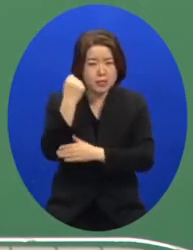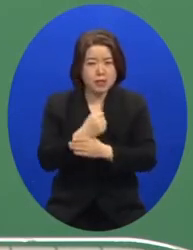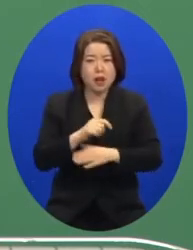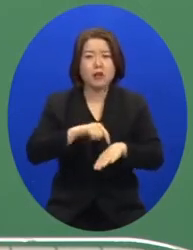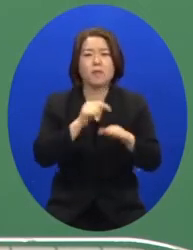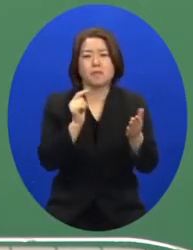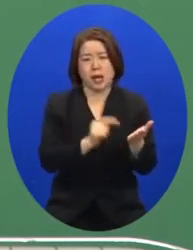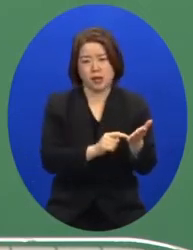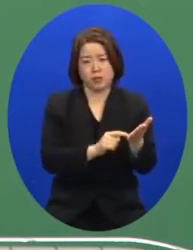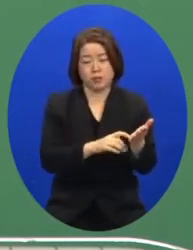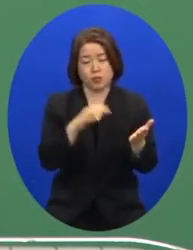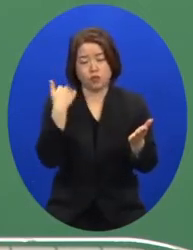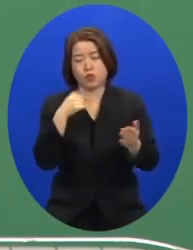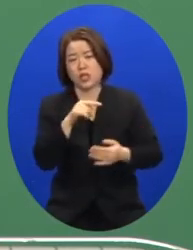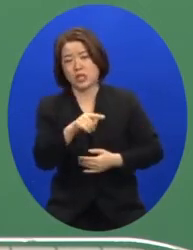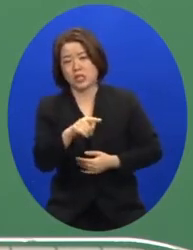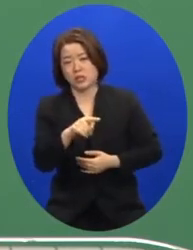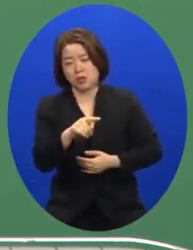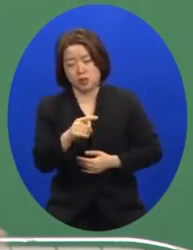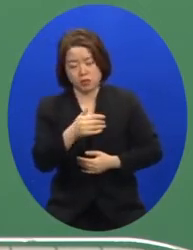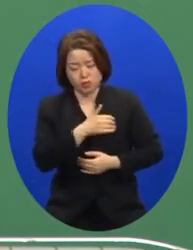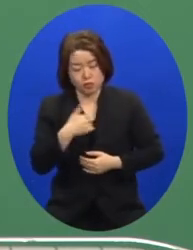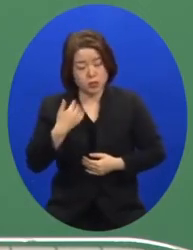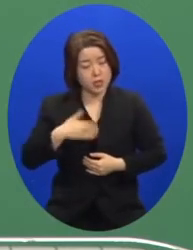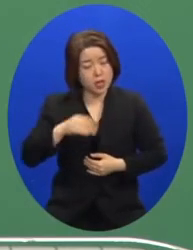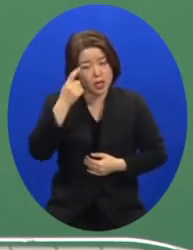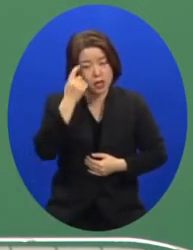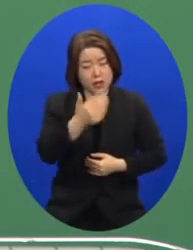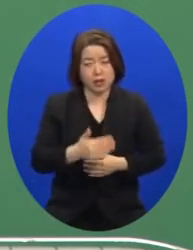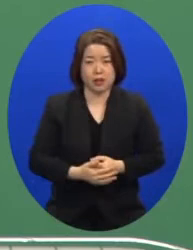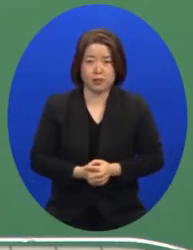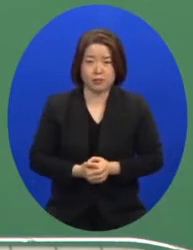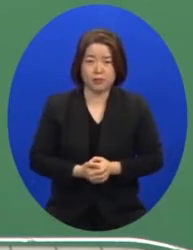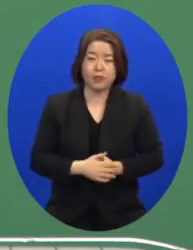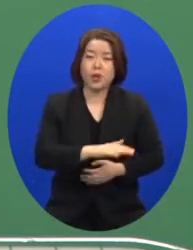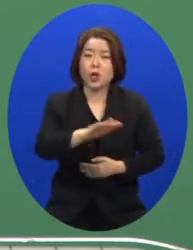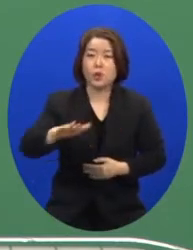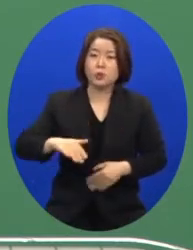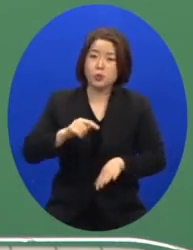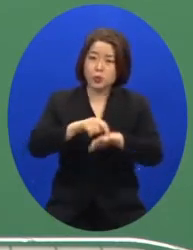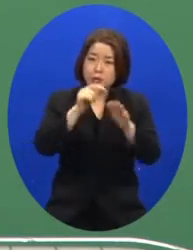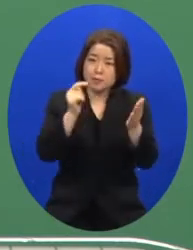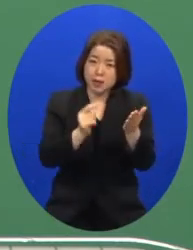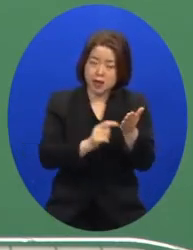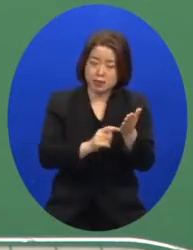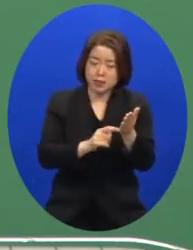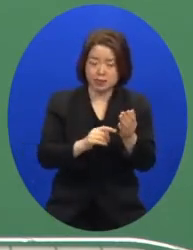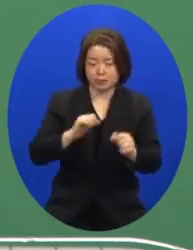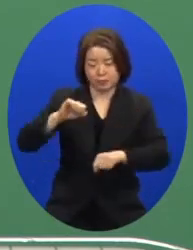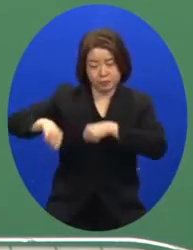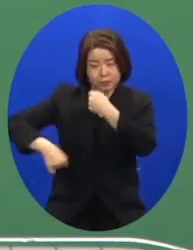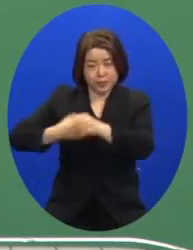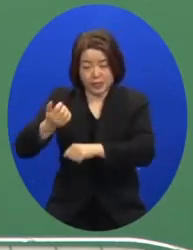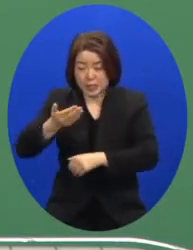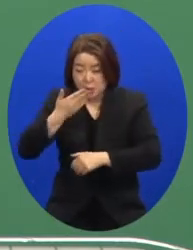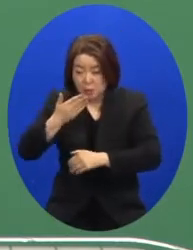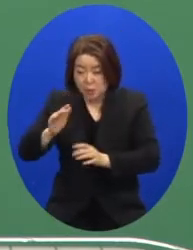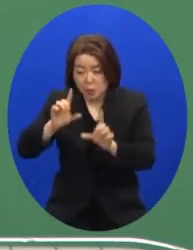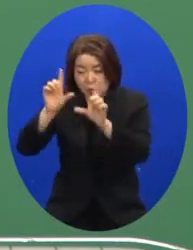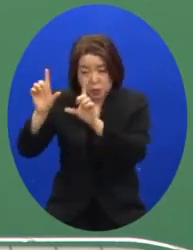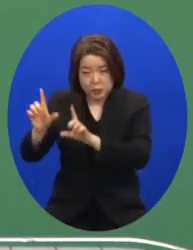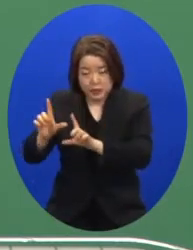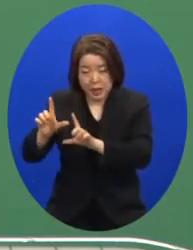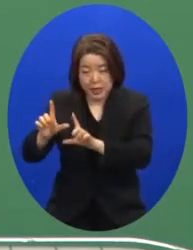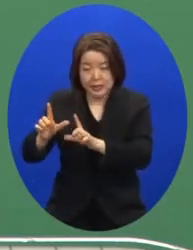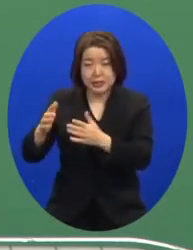이를 알리요 많은 여러분 우리 마음이 짐승들이 먹고 자는 낙후 깐 보다